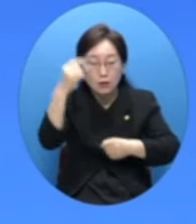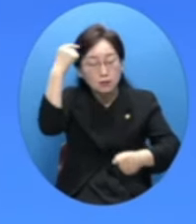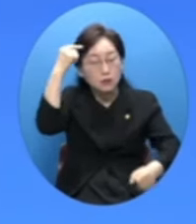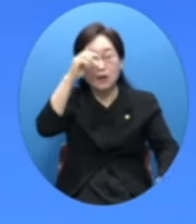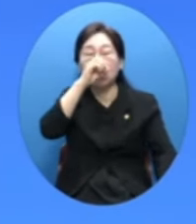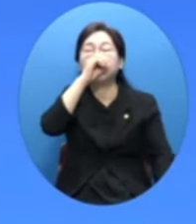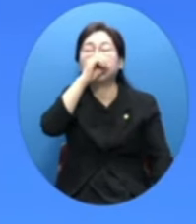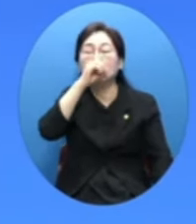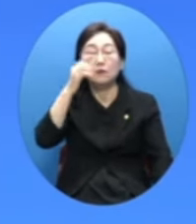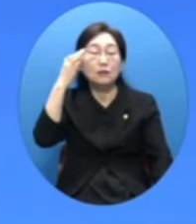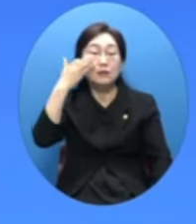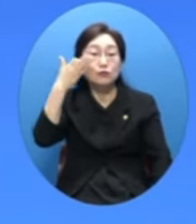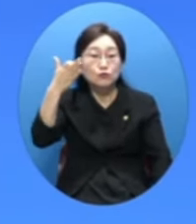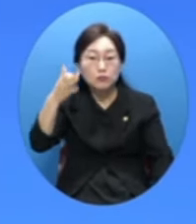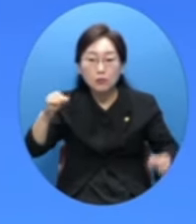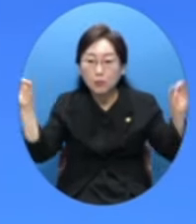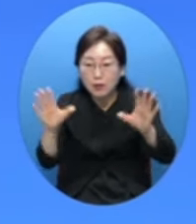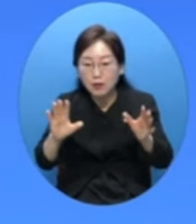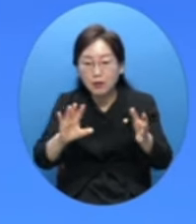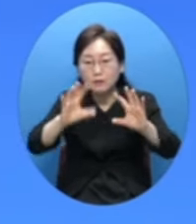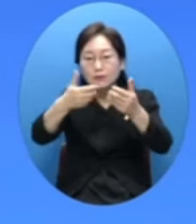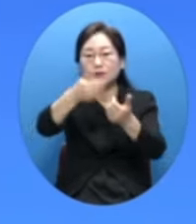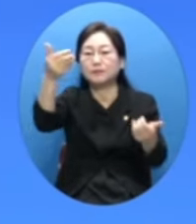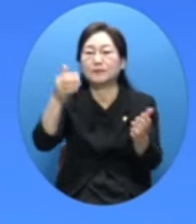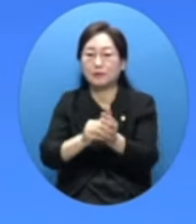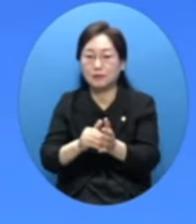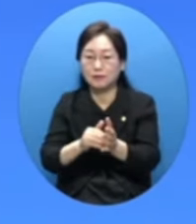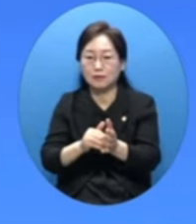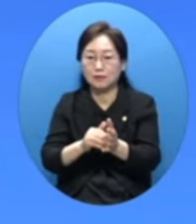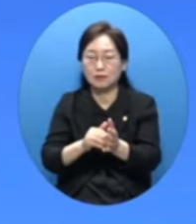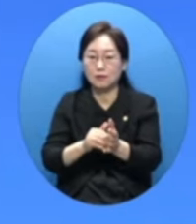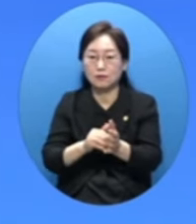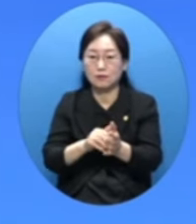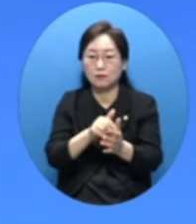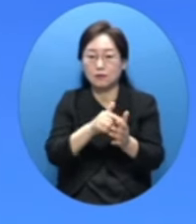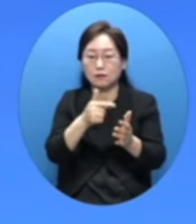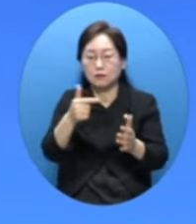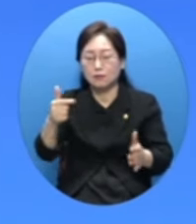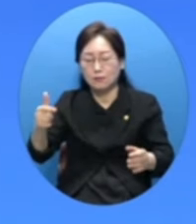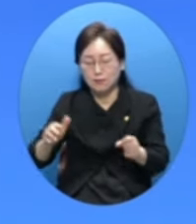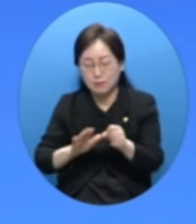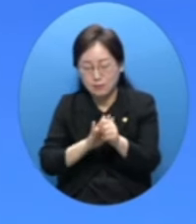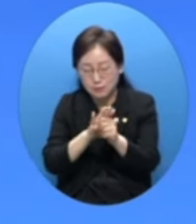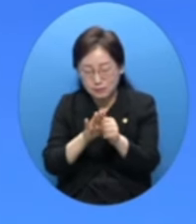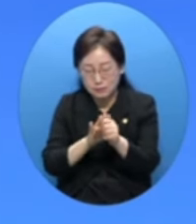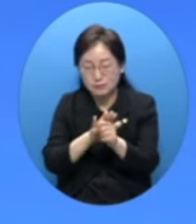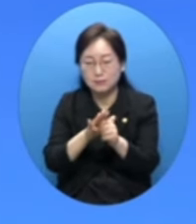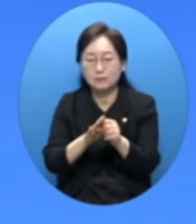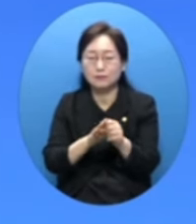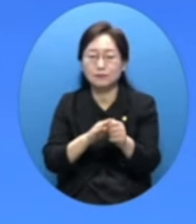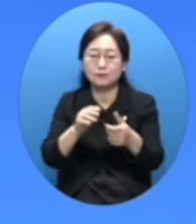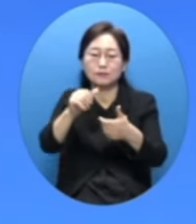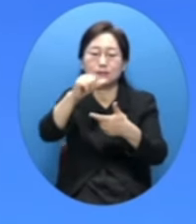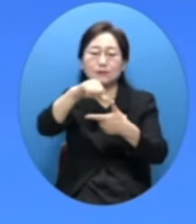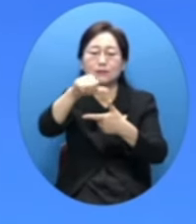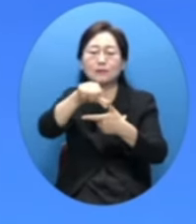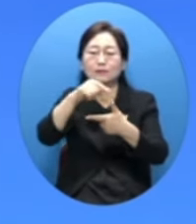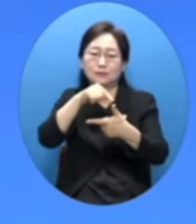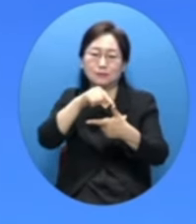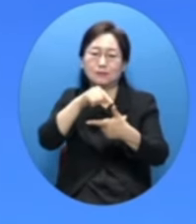만에 세상을 떠납니다. 너무나 사랑하는 큰 아들이었고